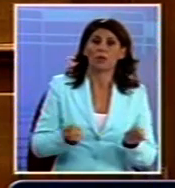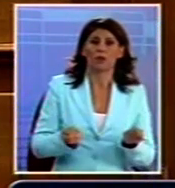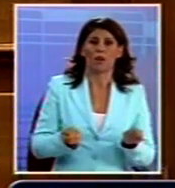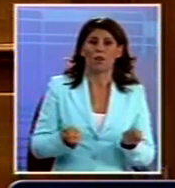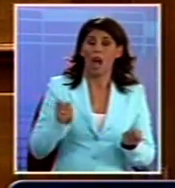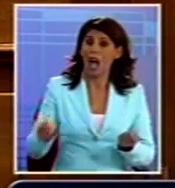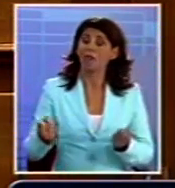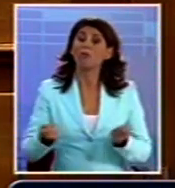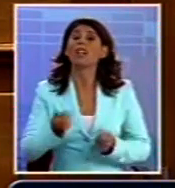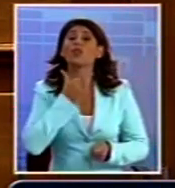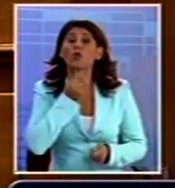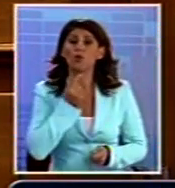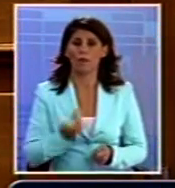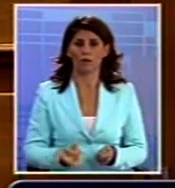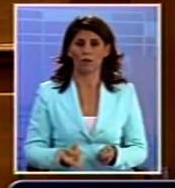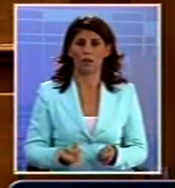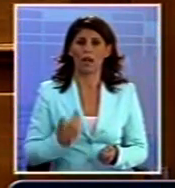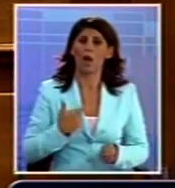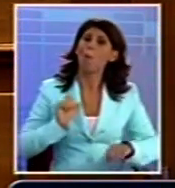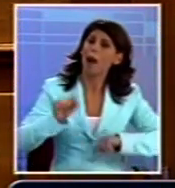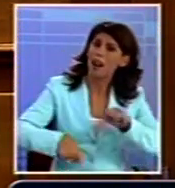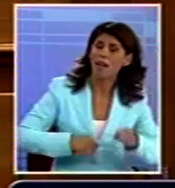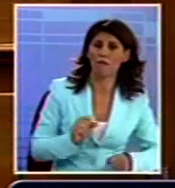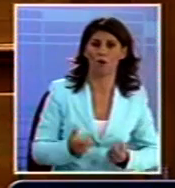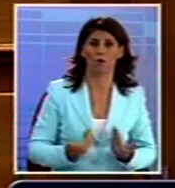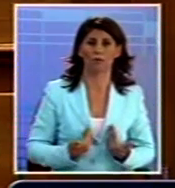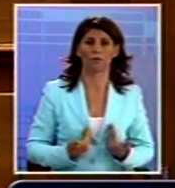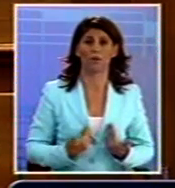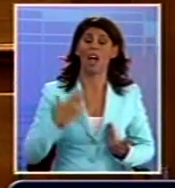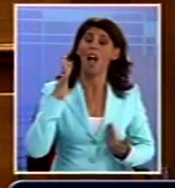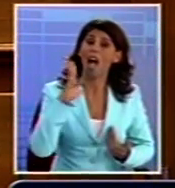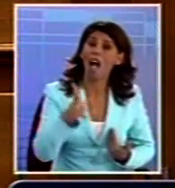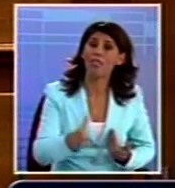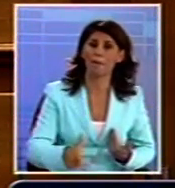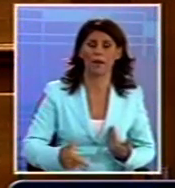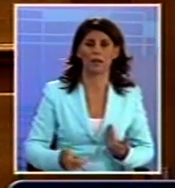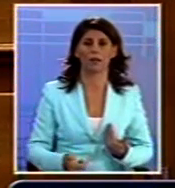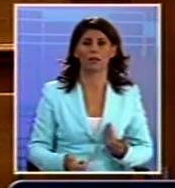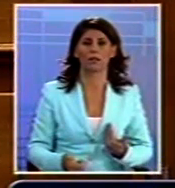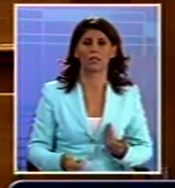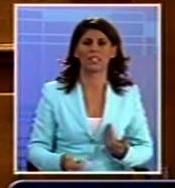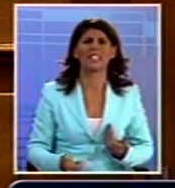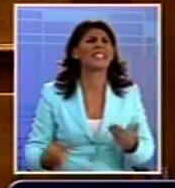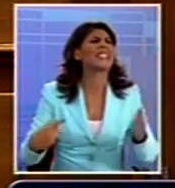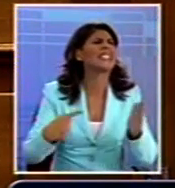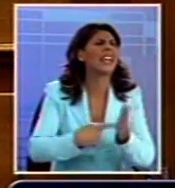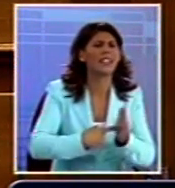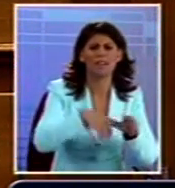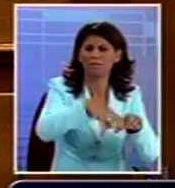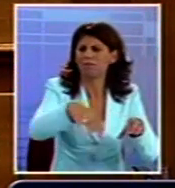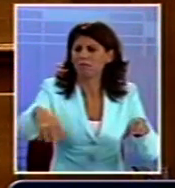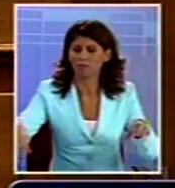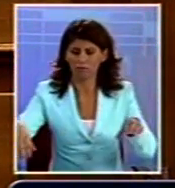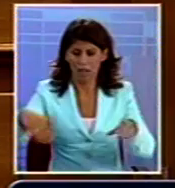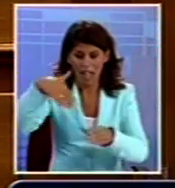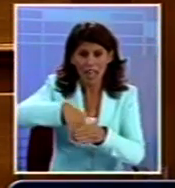εκείνο που εσείς κάνετε τόσο εύκολα. Εγώ παλεύω κάθε μέρα σε χίλια μέτωπα, εντός